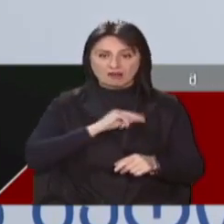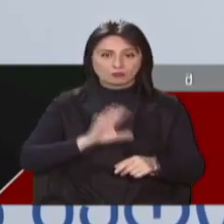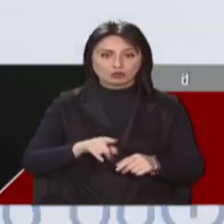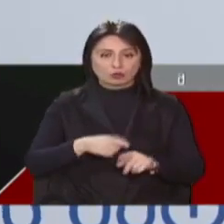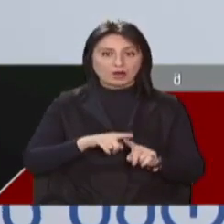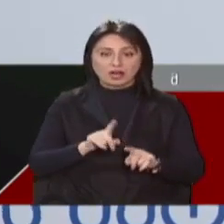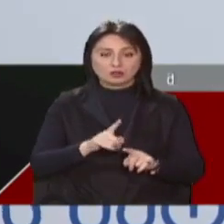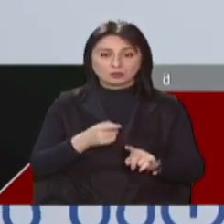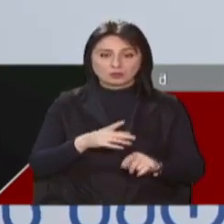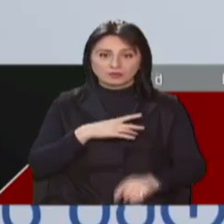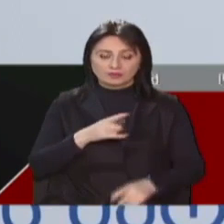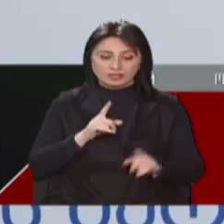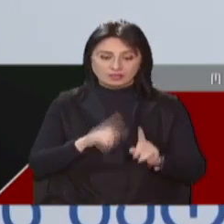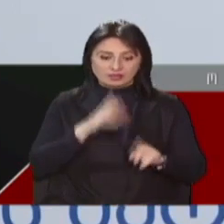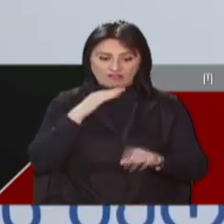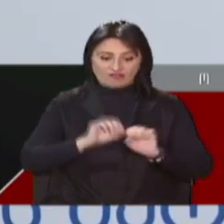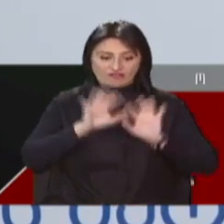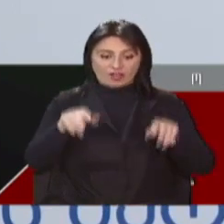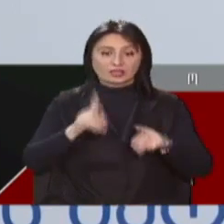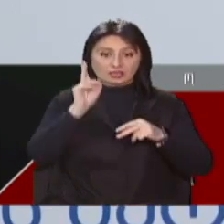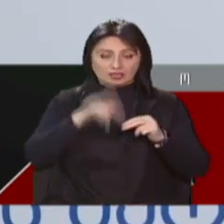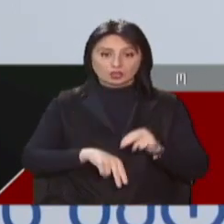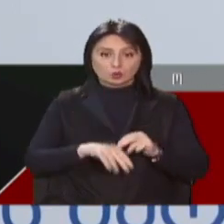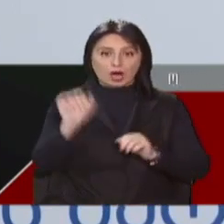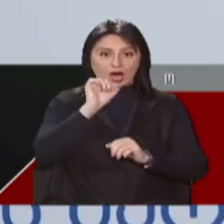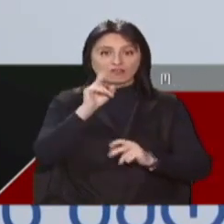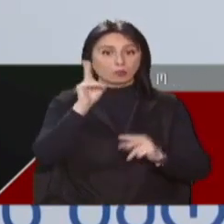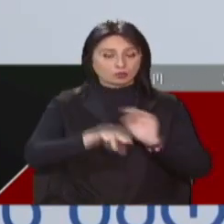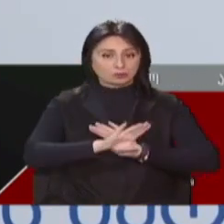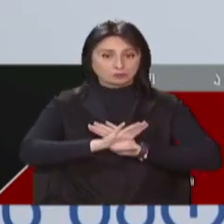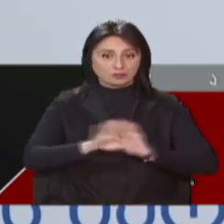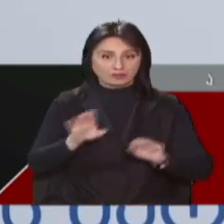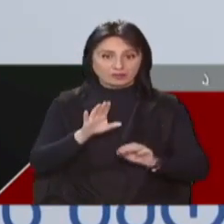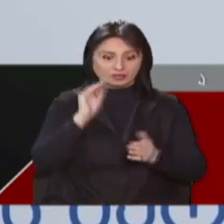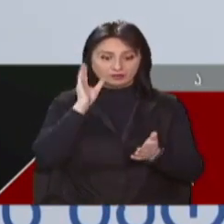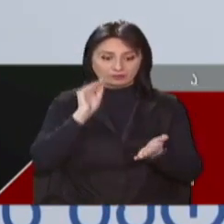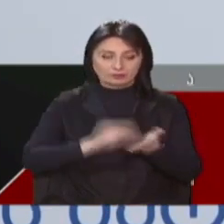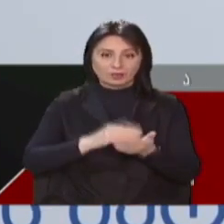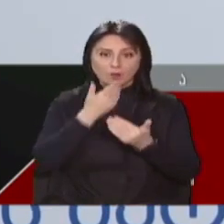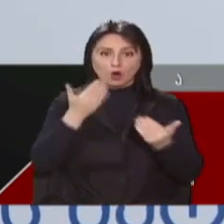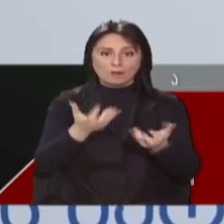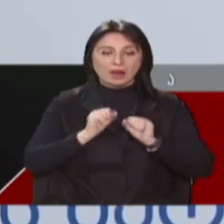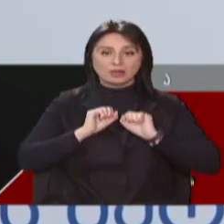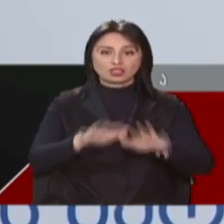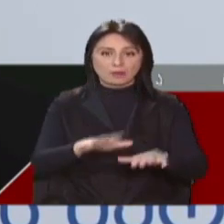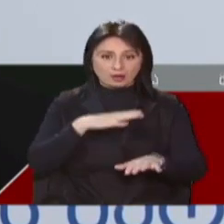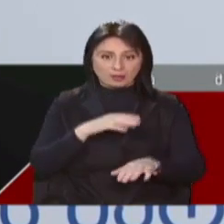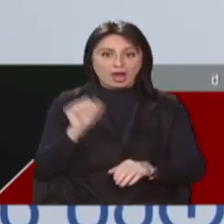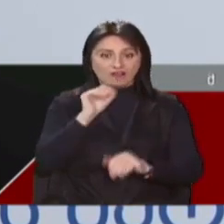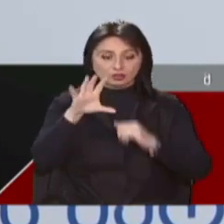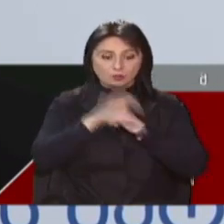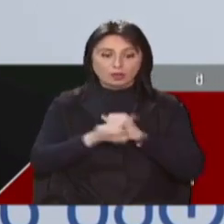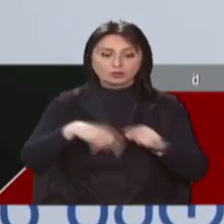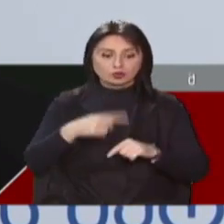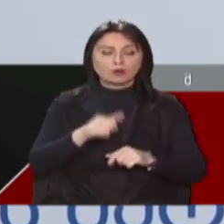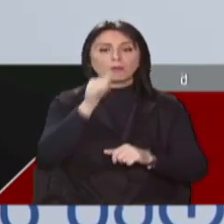კონკრეტულმა ხელსაწყომ. Რეალურად შადრევანი დასრულდა აგვისტოს ბოლოს, როდესაც თარიღდება ბოლო მიღება ჩაბარების აქტი. Იმის